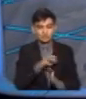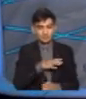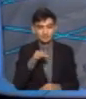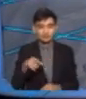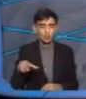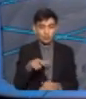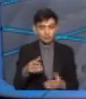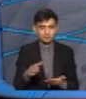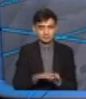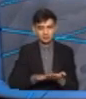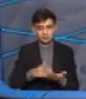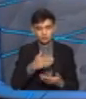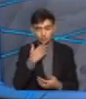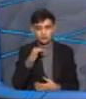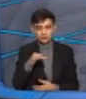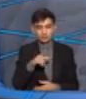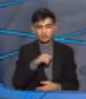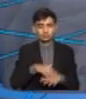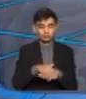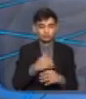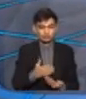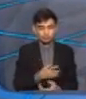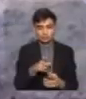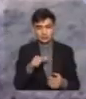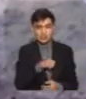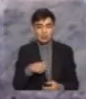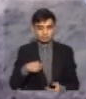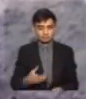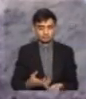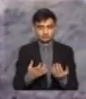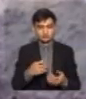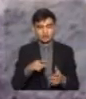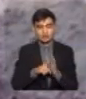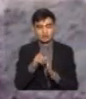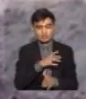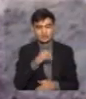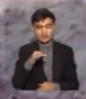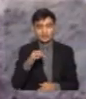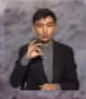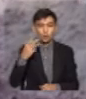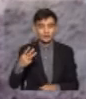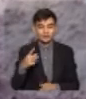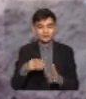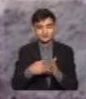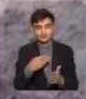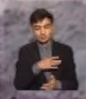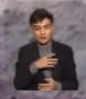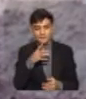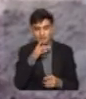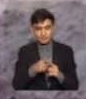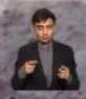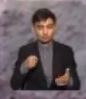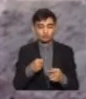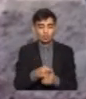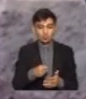жолды тұрғындар өздері күреп ашып әлекке түсуде. Ал жедел жәрдем секілді арнайы қызметтік техникалар дер кезінде